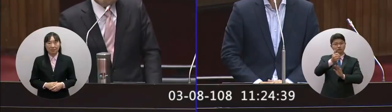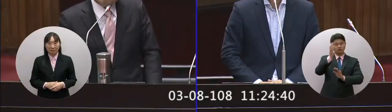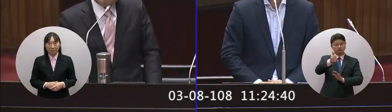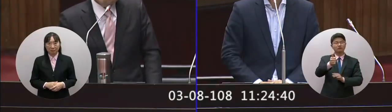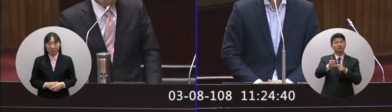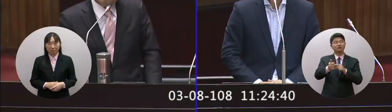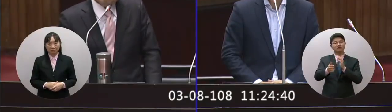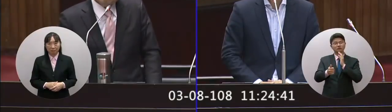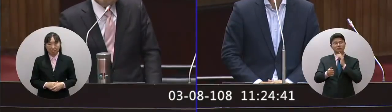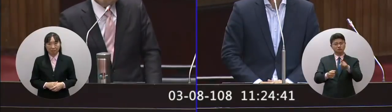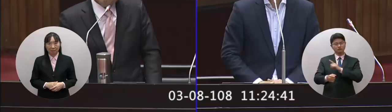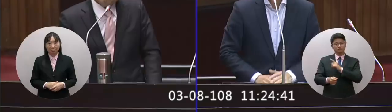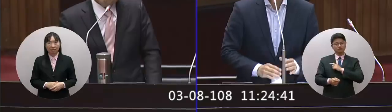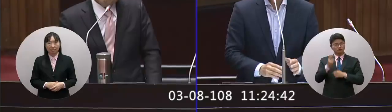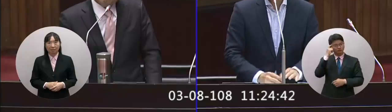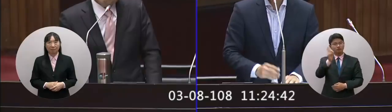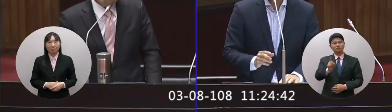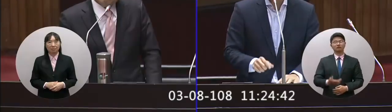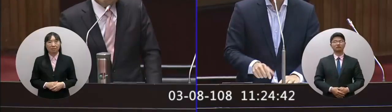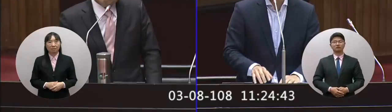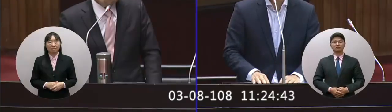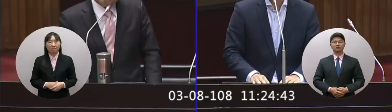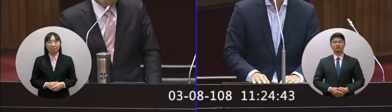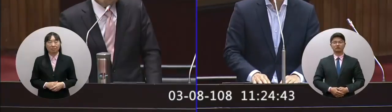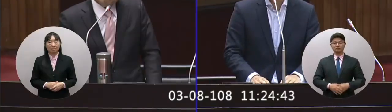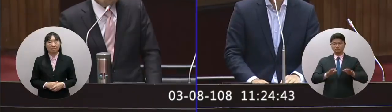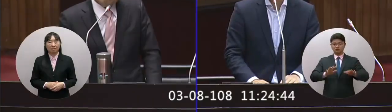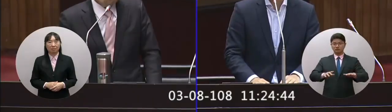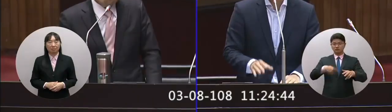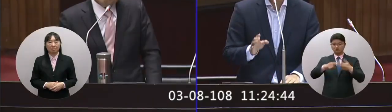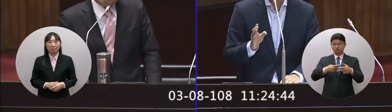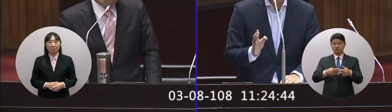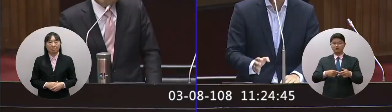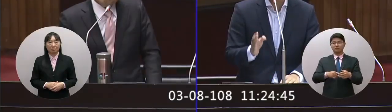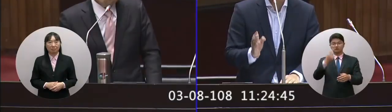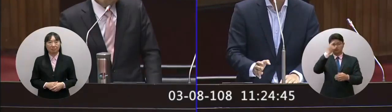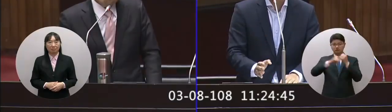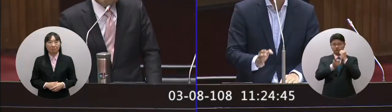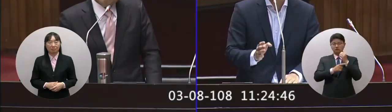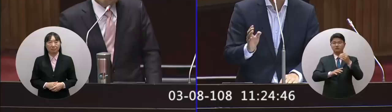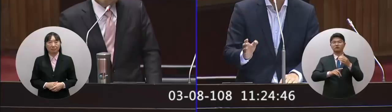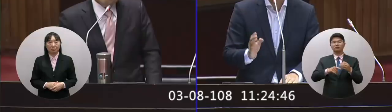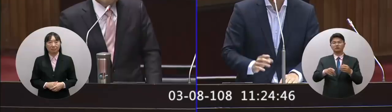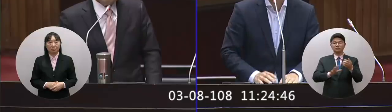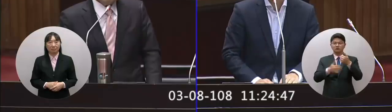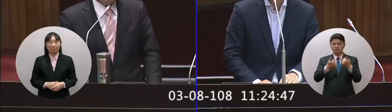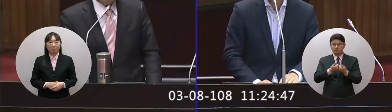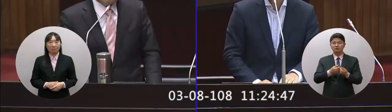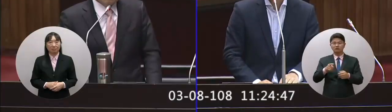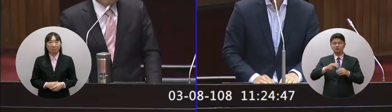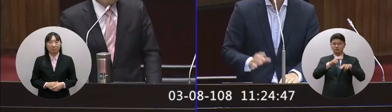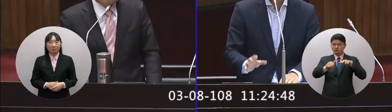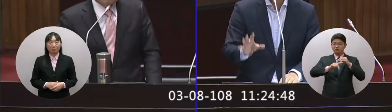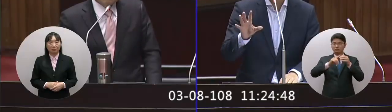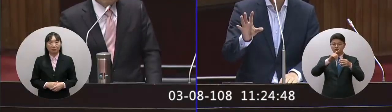要有一个立场，因为这个星期司法法制委员会我们已经在审查刑法其他相关条约的审